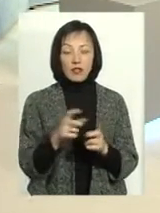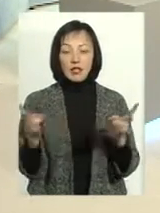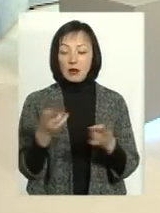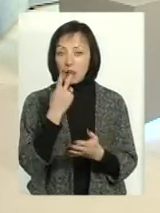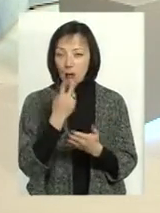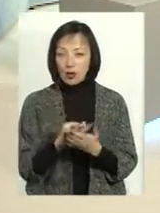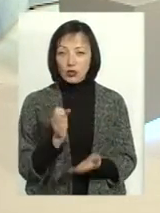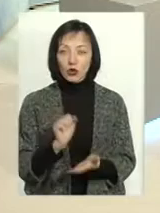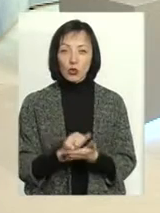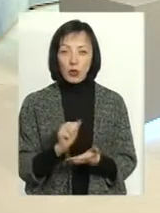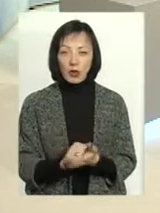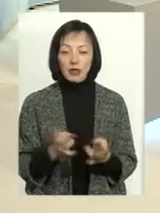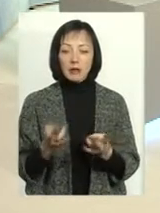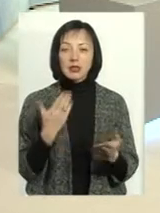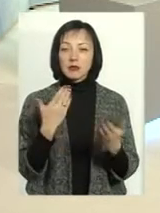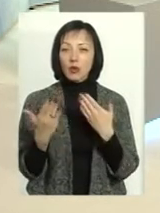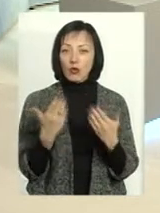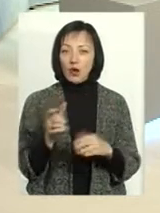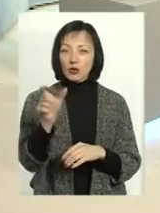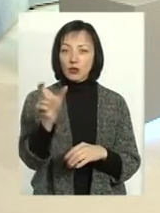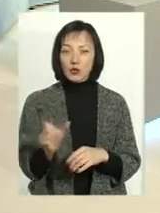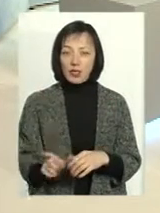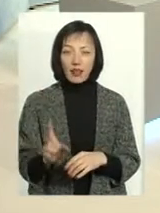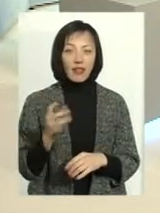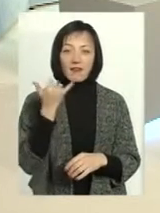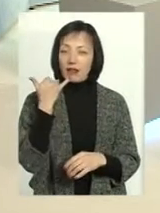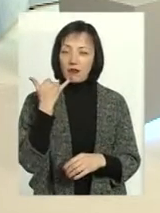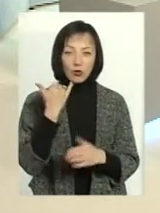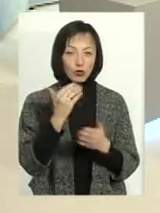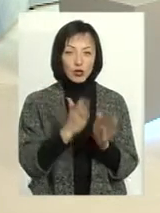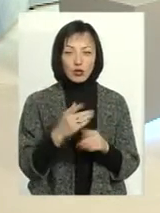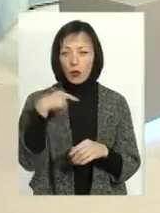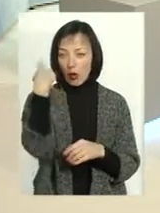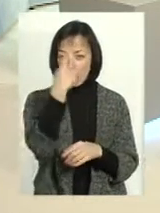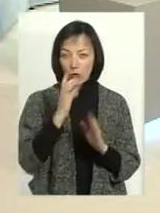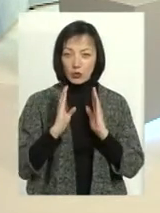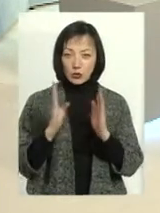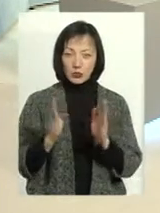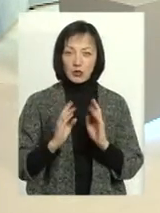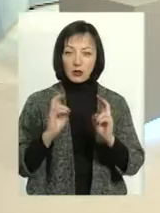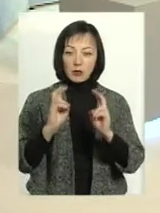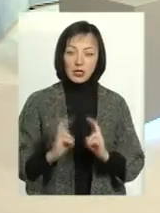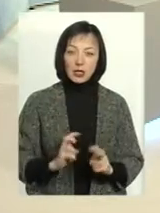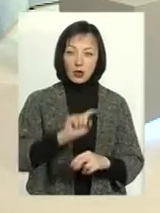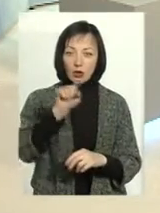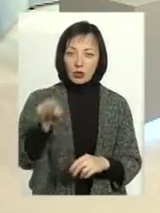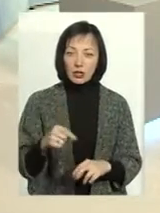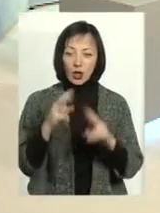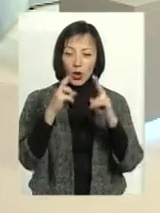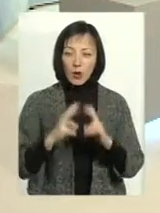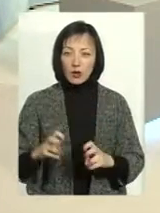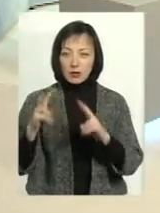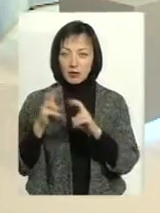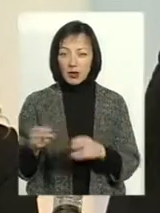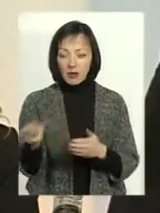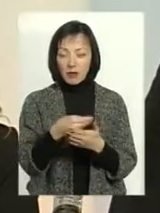бачити документи, треба спілкуватися з людиною навіть не в телефонному режимі, а особисто. Посидіти годину, розібратися, розкласти,